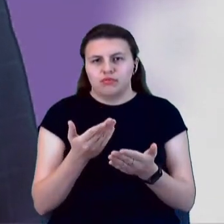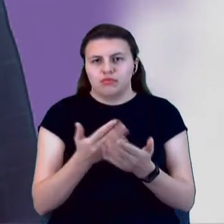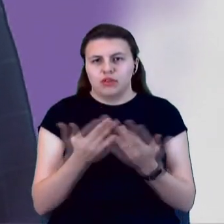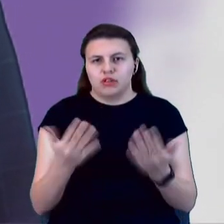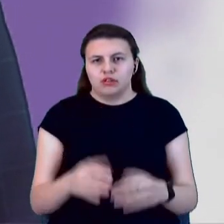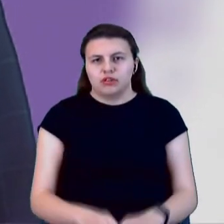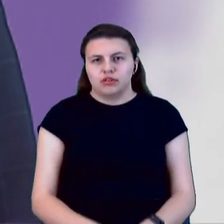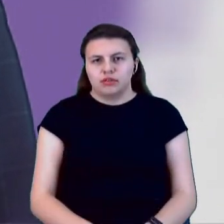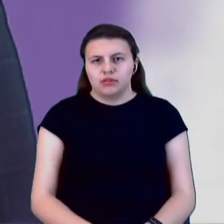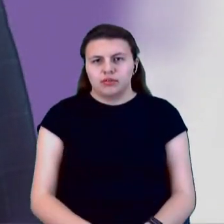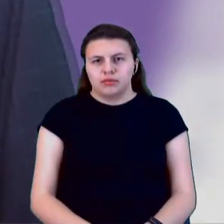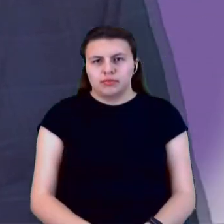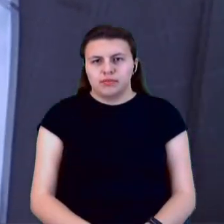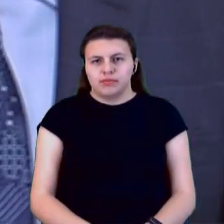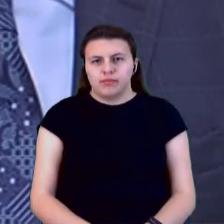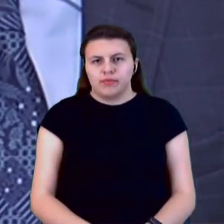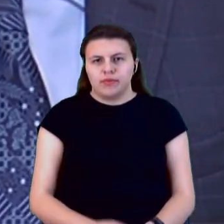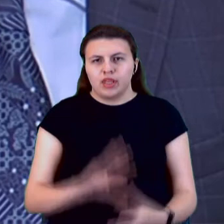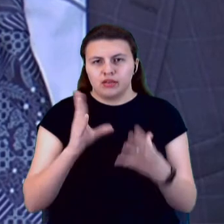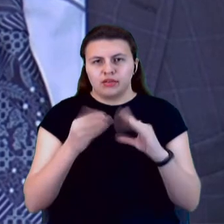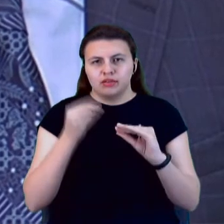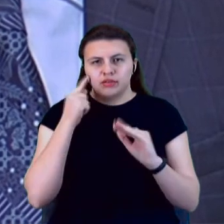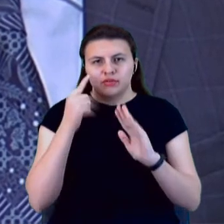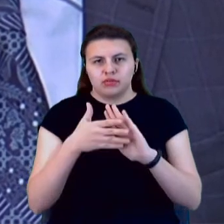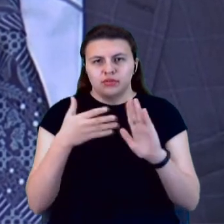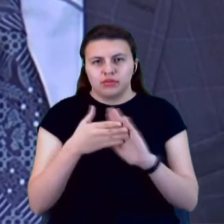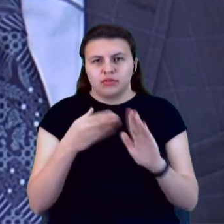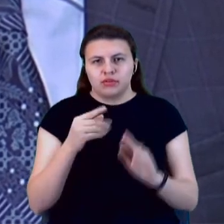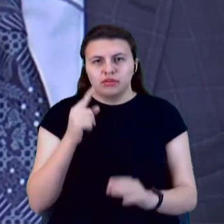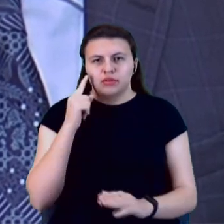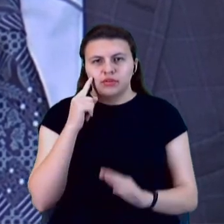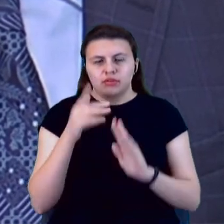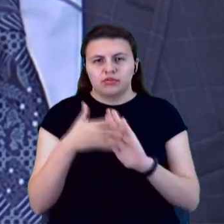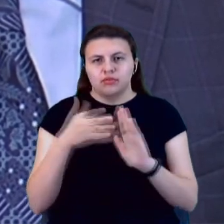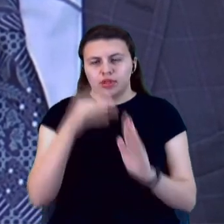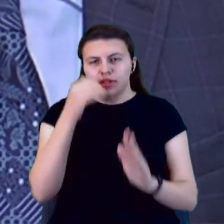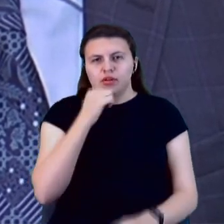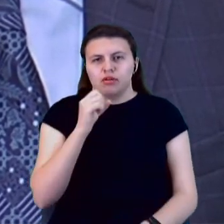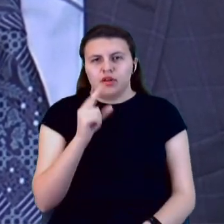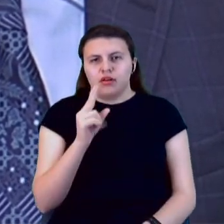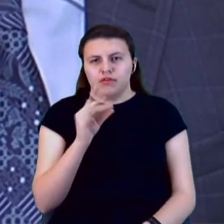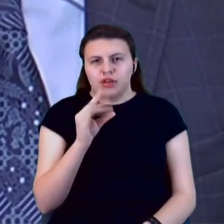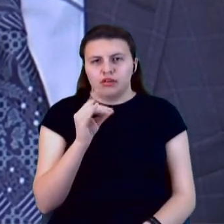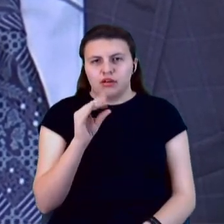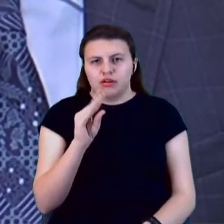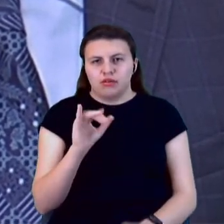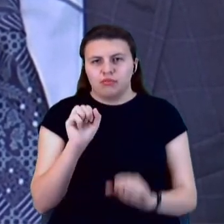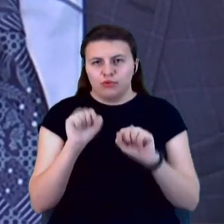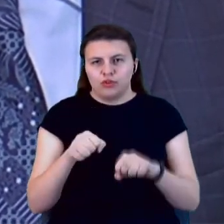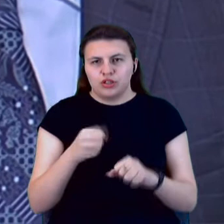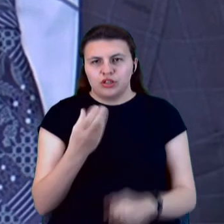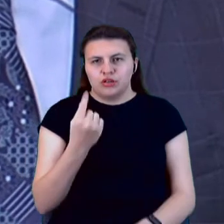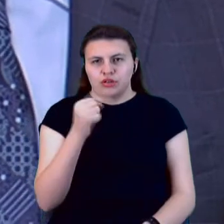зрозуміла ваша думка, пане Олеже, дякую. Зрозуміло, яким чином це може виглядати. Давайте тоді ще одне запитання пану Денису. Пане Денисе,